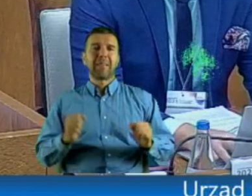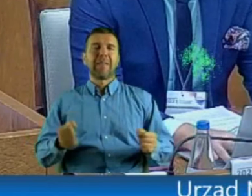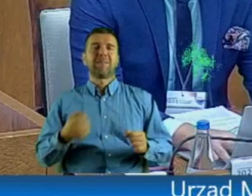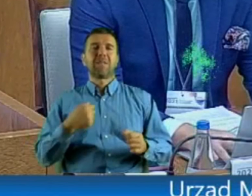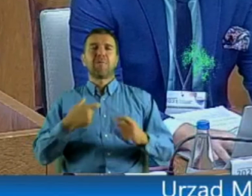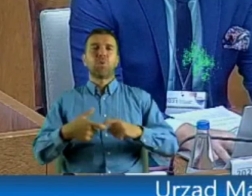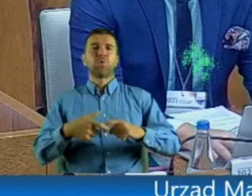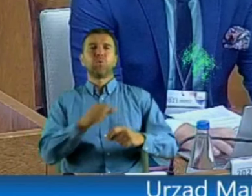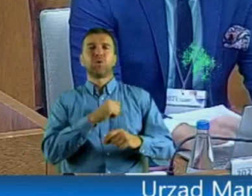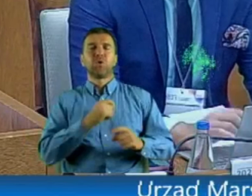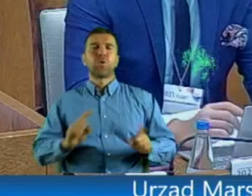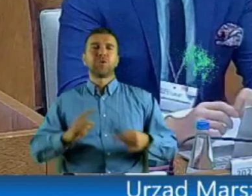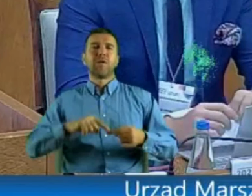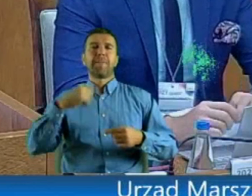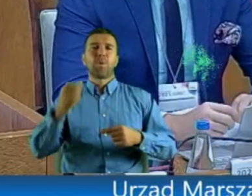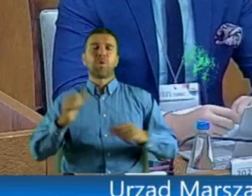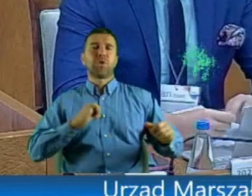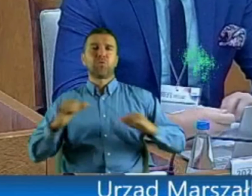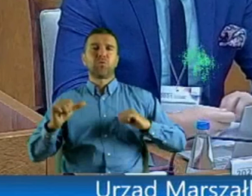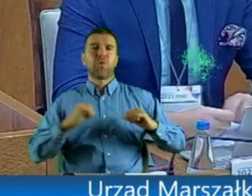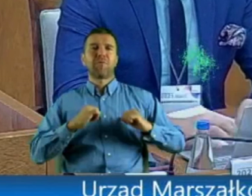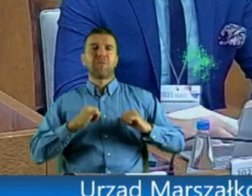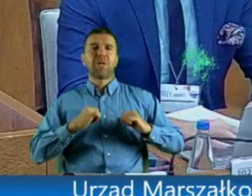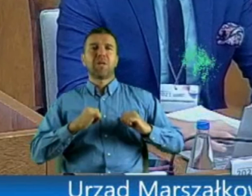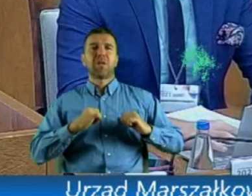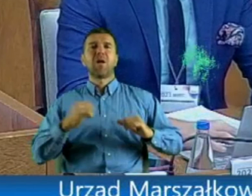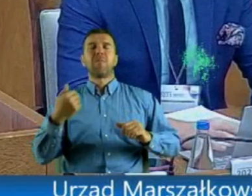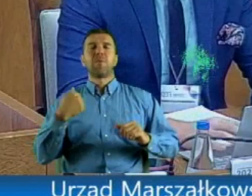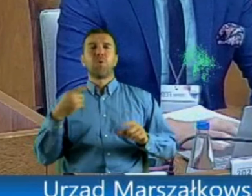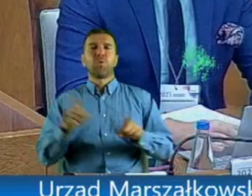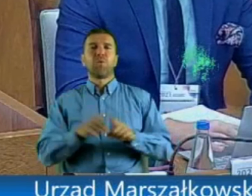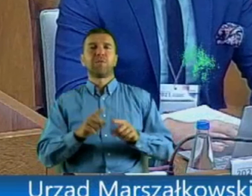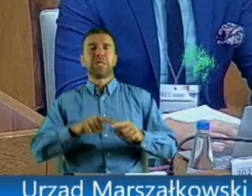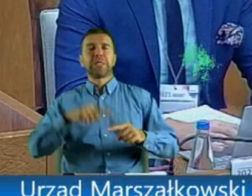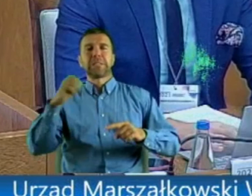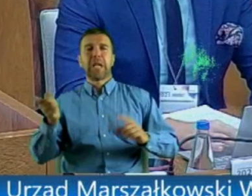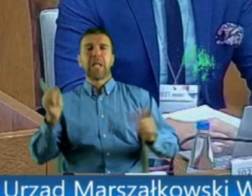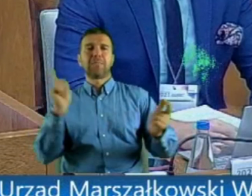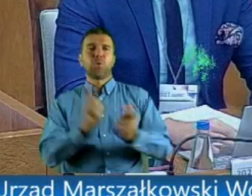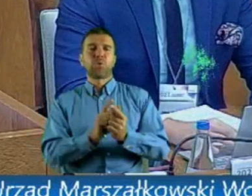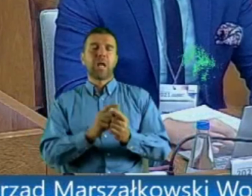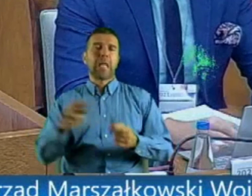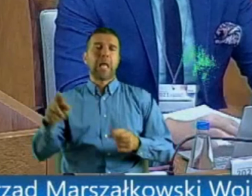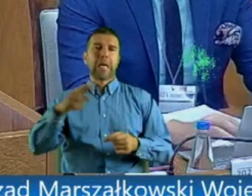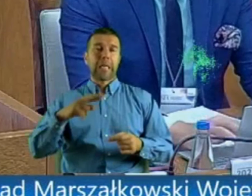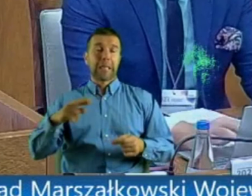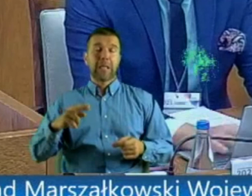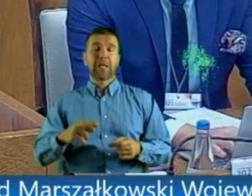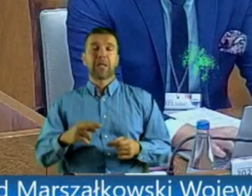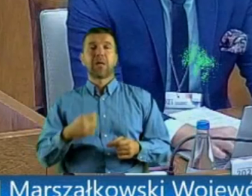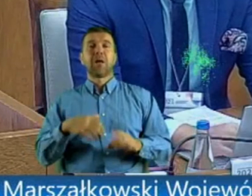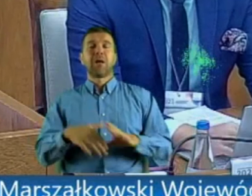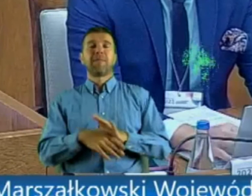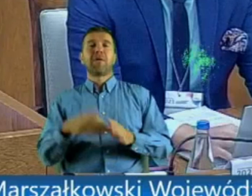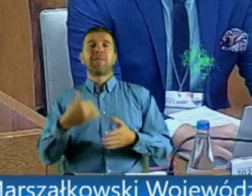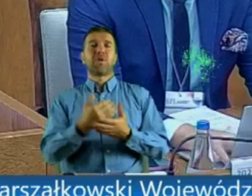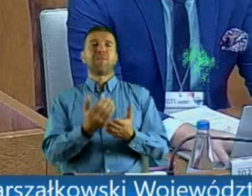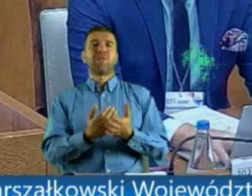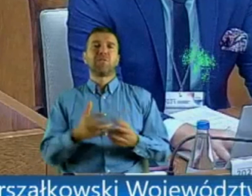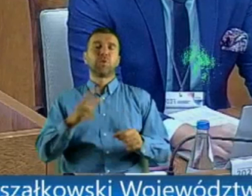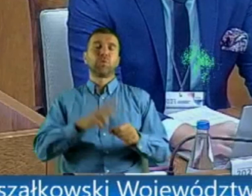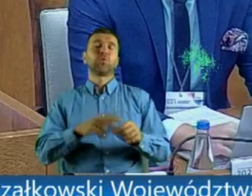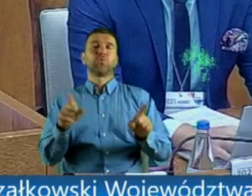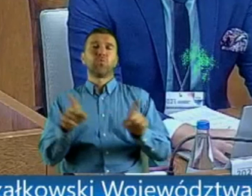się organizacje pozarządowe. Odbyło się również zdalne spotkanie radnych województwa, którzy